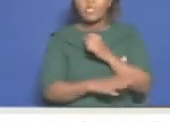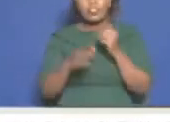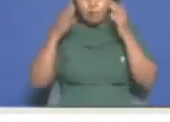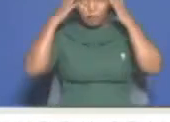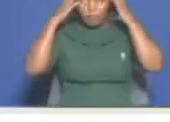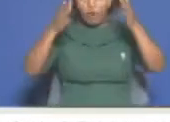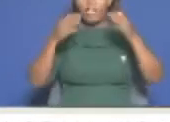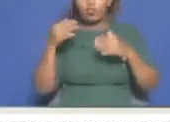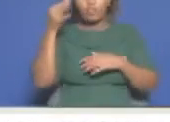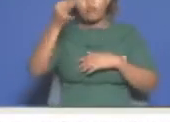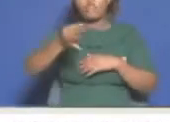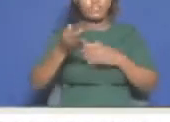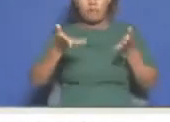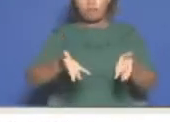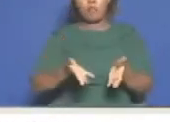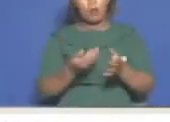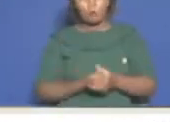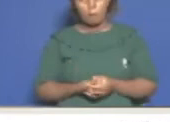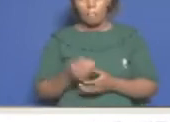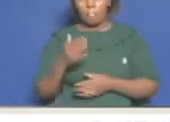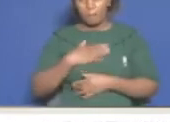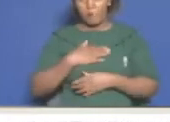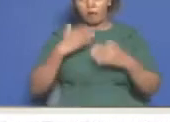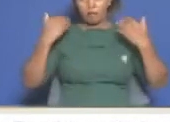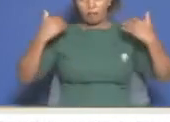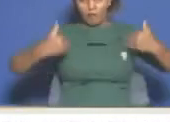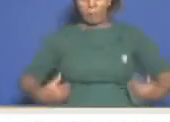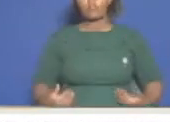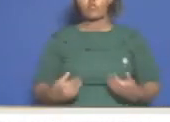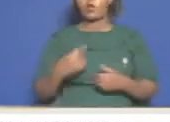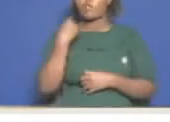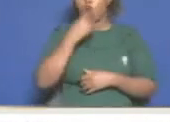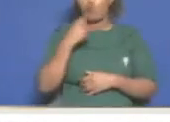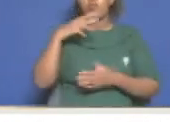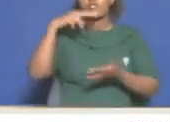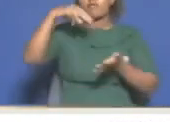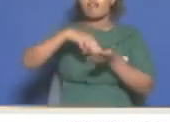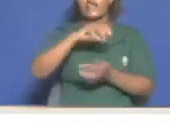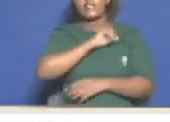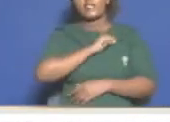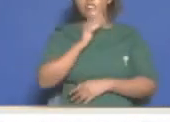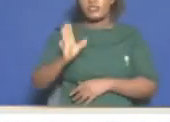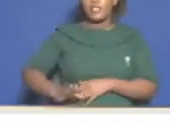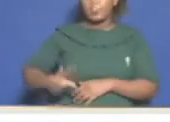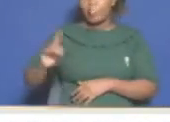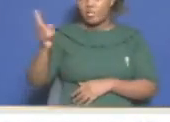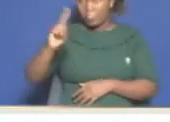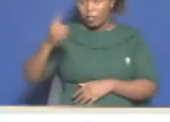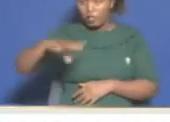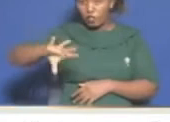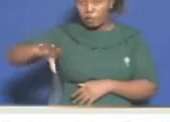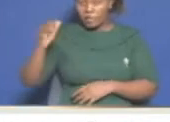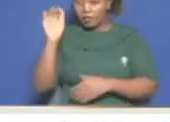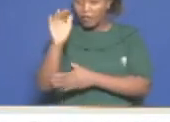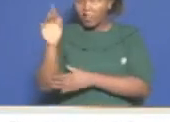kama sasa. Na mimi kama Edwin Kegoli, ambaye ninawania kiti cha useneta kaunti ya Nairobi, ninawasihi vijana